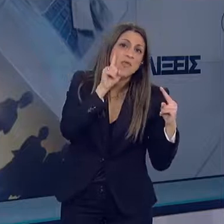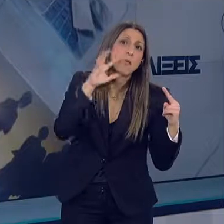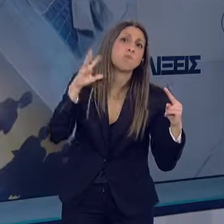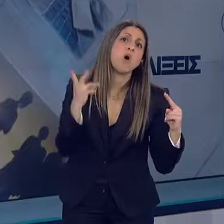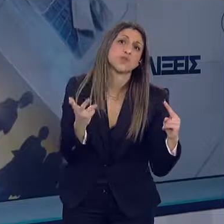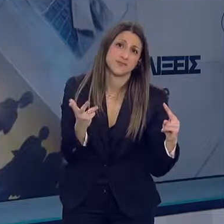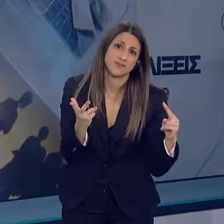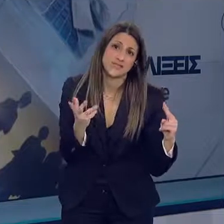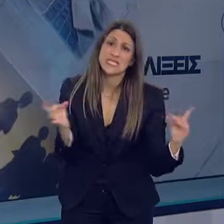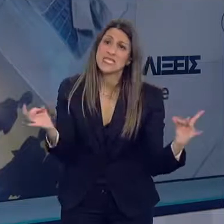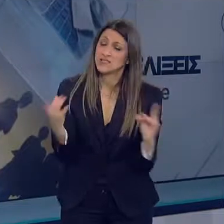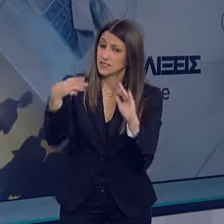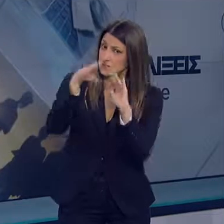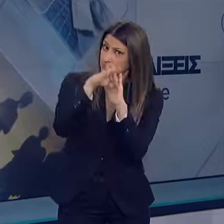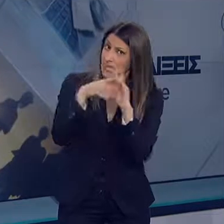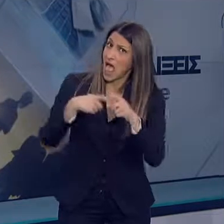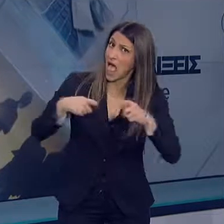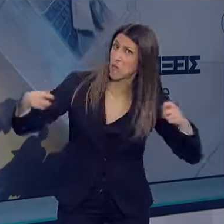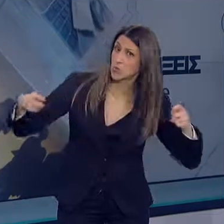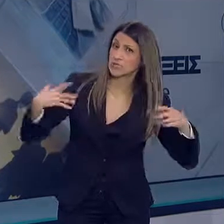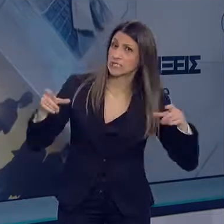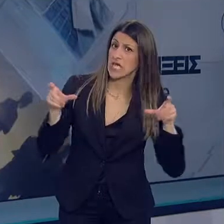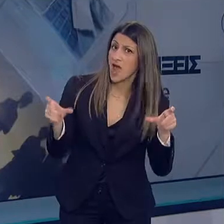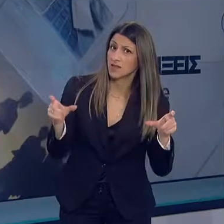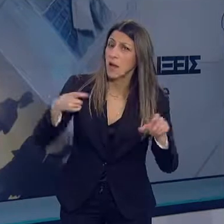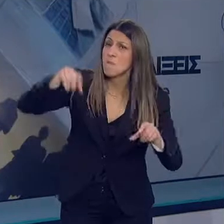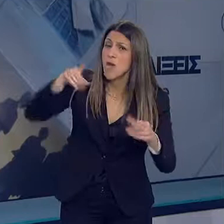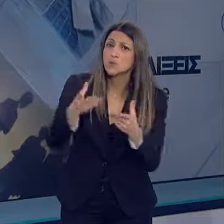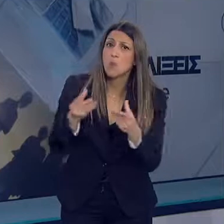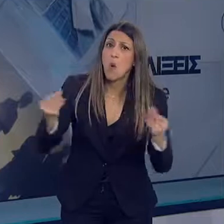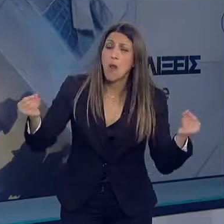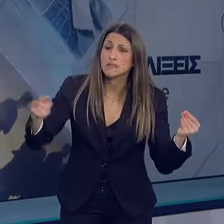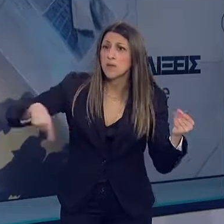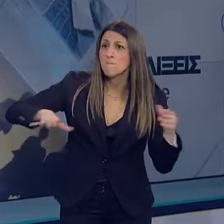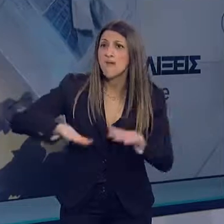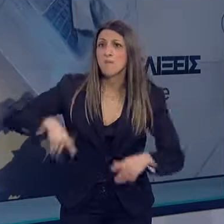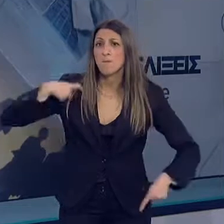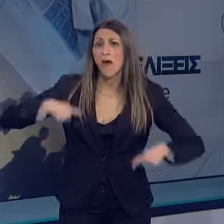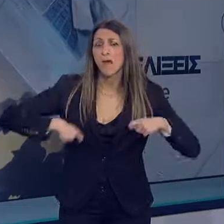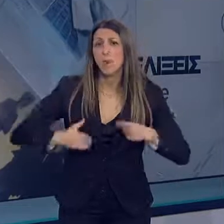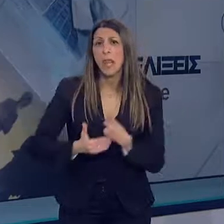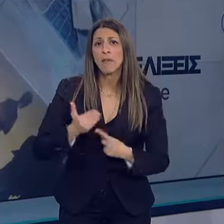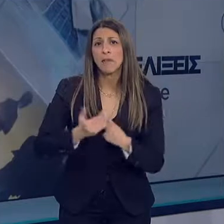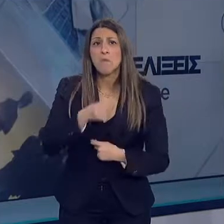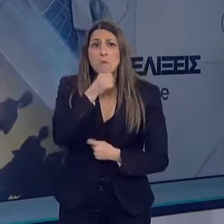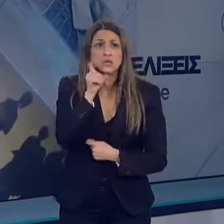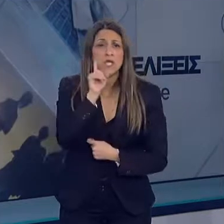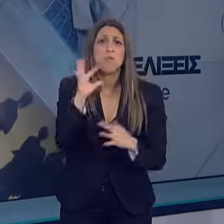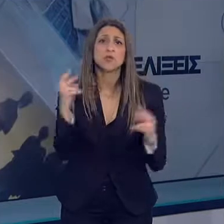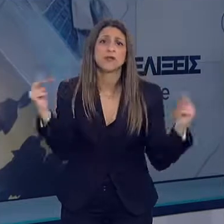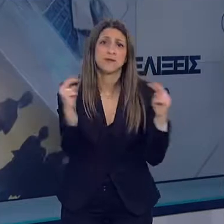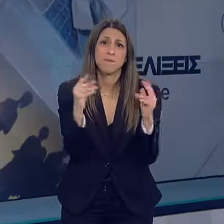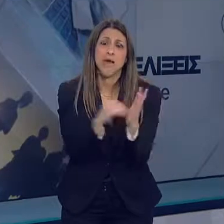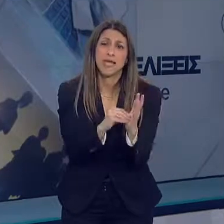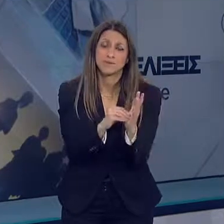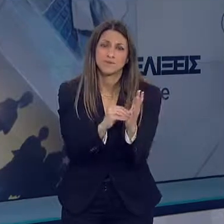στις περιπτώσεις που έχει τηρηθεί ευλαβικά η απόσταση και η καραντίνα. Όσον αφορά το